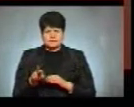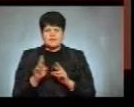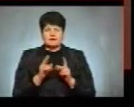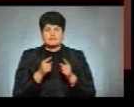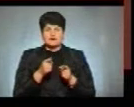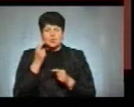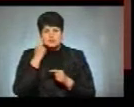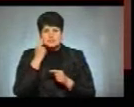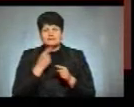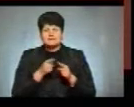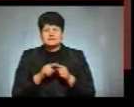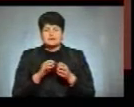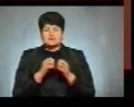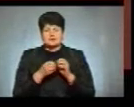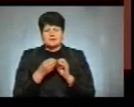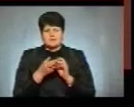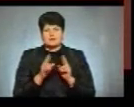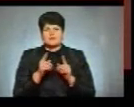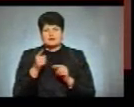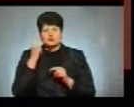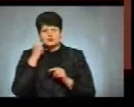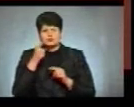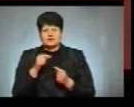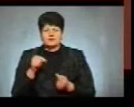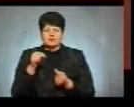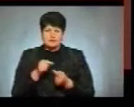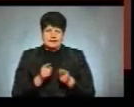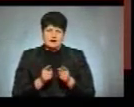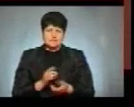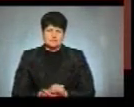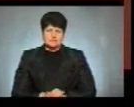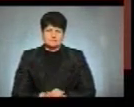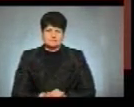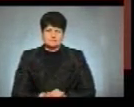ви оцінюєте ці результати, наскільки, на вашу думку, вони відповідають реальності?